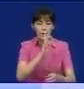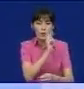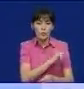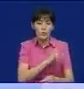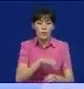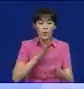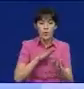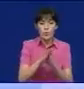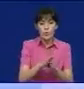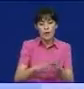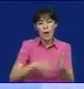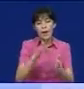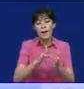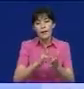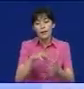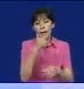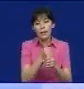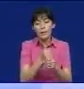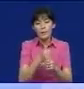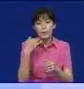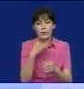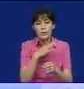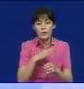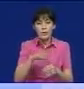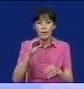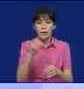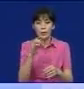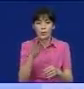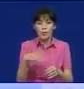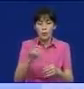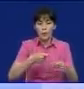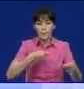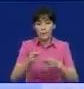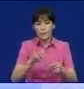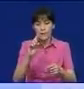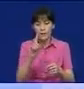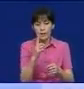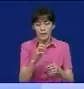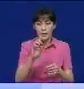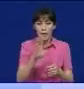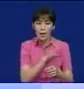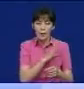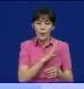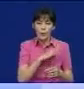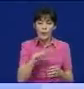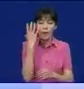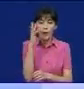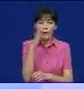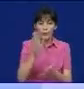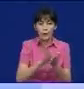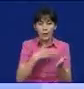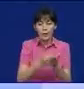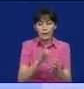қызу жүргізілуде. Қала орталығының басым бөлігін алып жатқан Еңбек шаудан әкімшілігі алғашқылардың бірі болып қарағайлардың түбін әктеп